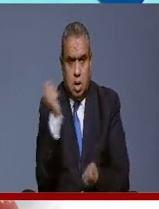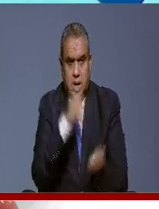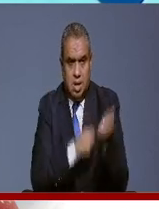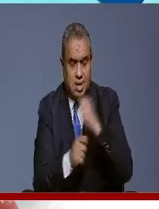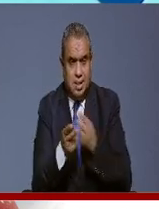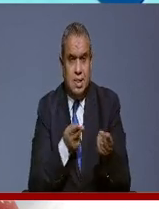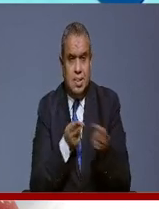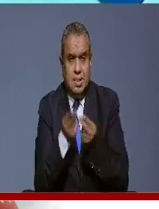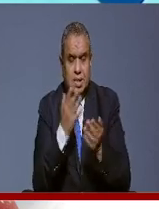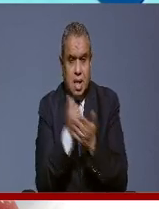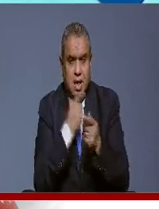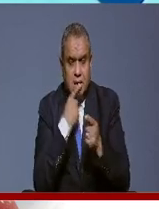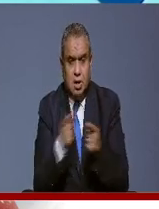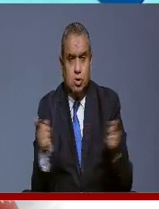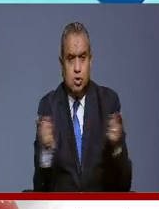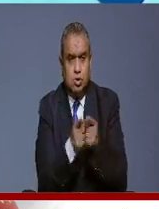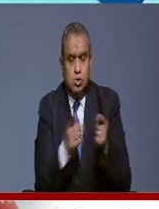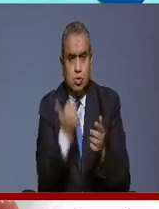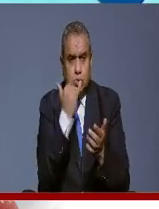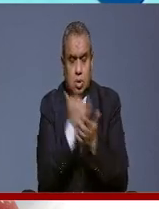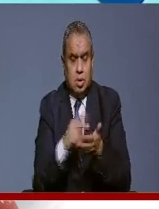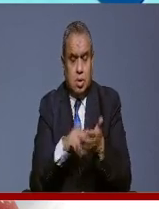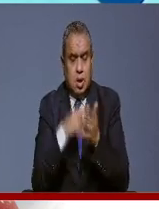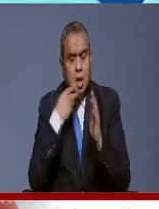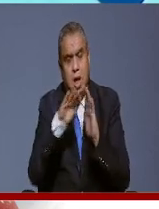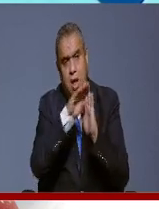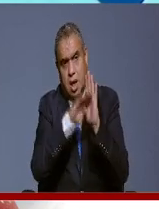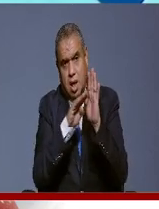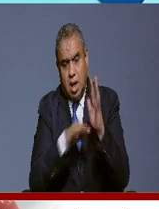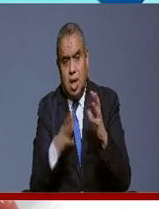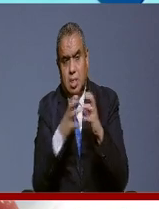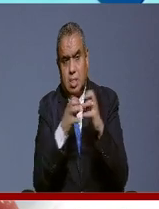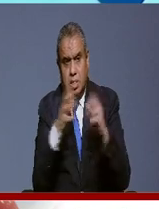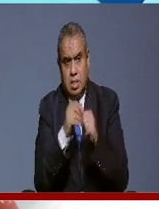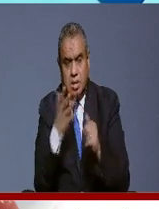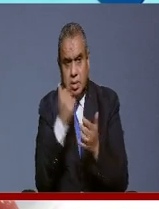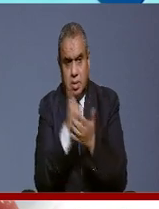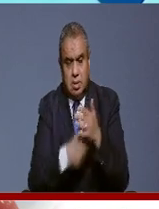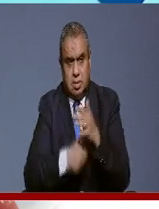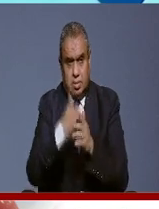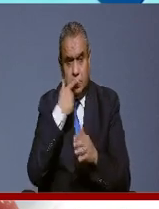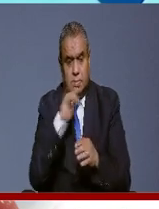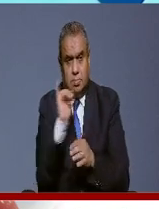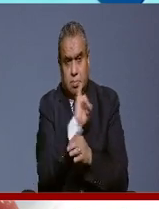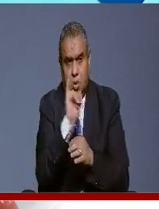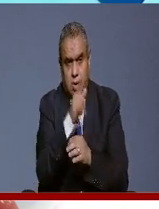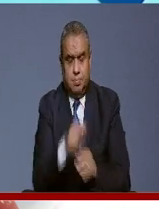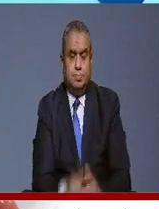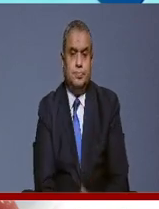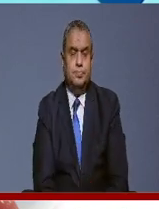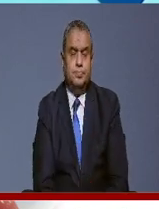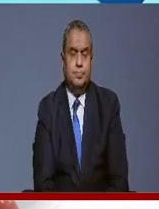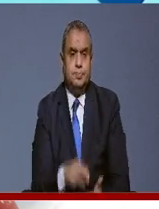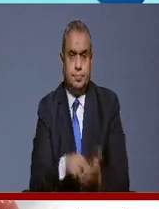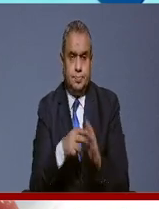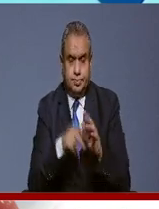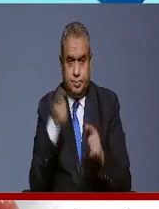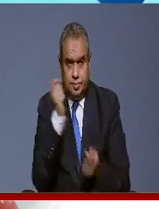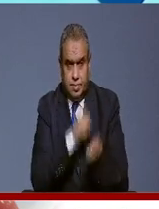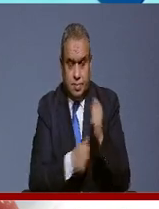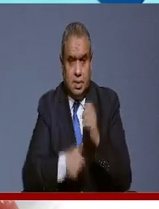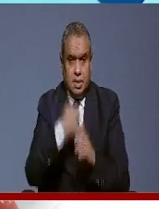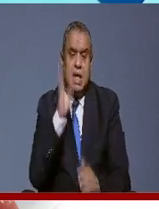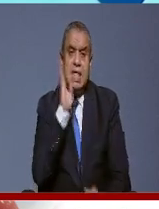اللي دايما بنتكلم عليها وإيه طرقها. يجي لو سمحت لحضرتك، أنا بنتكلم النهارده طبعا عن